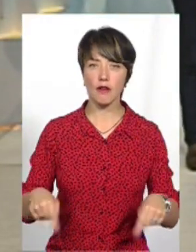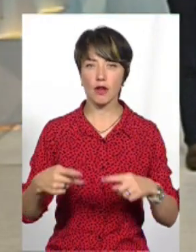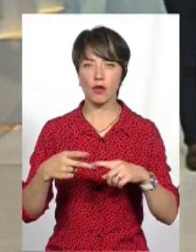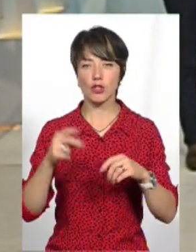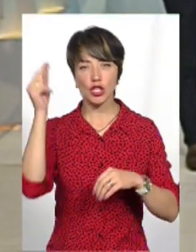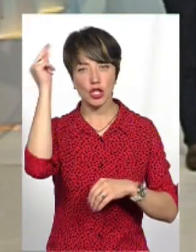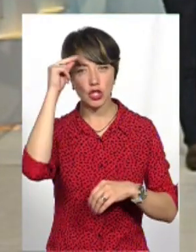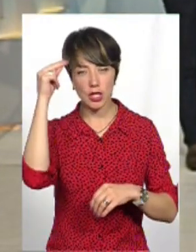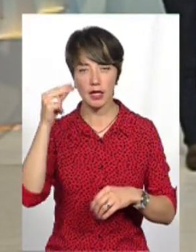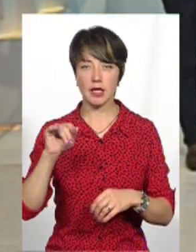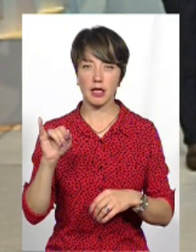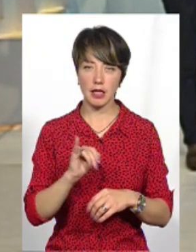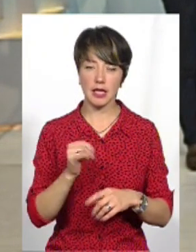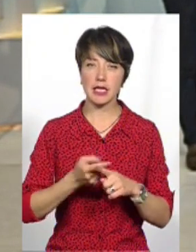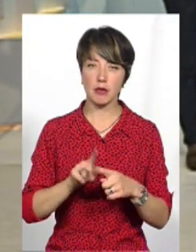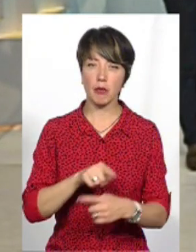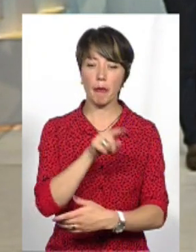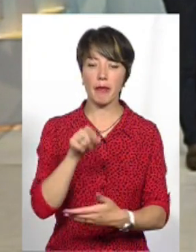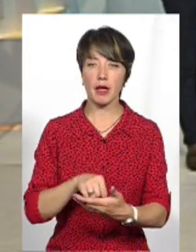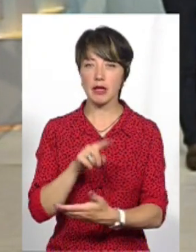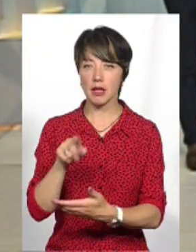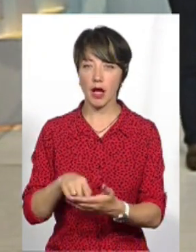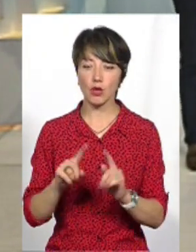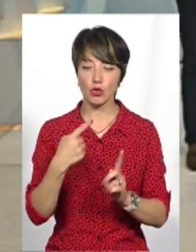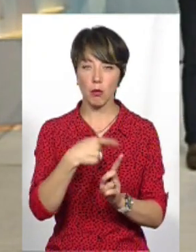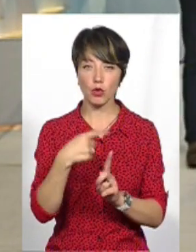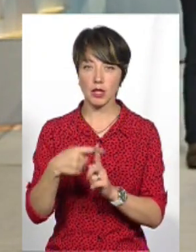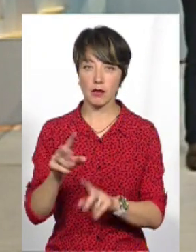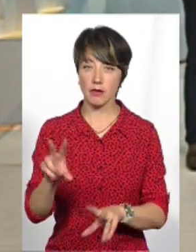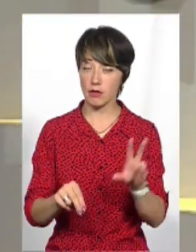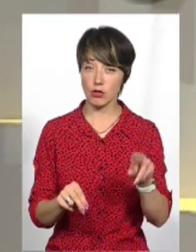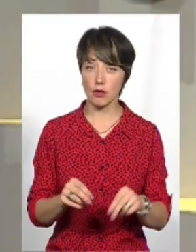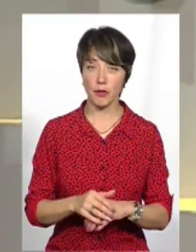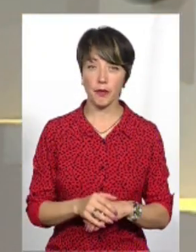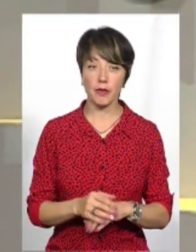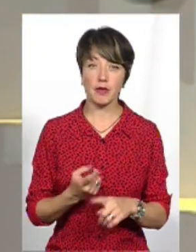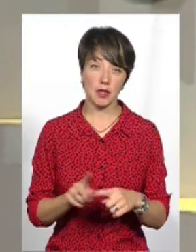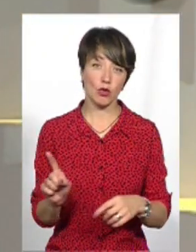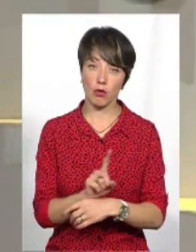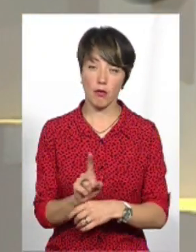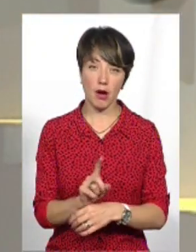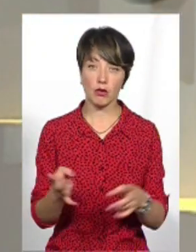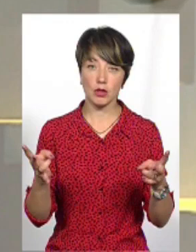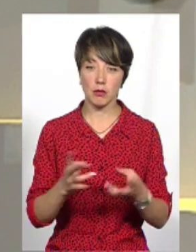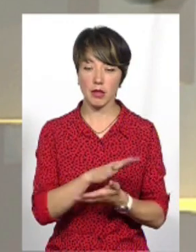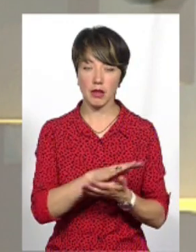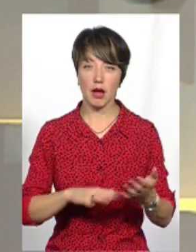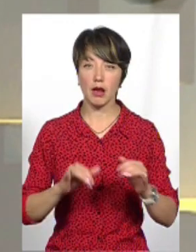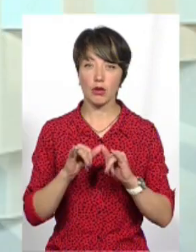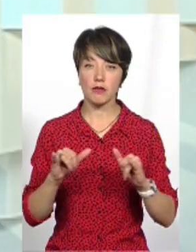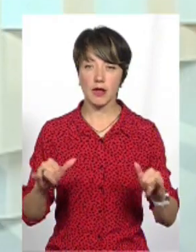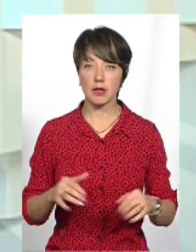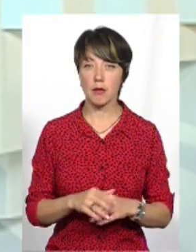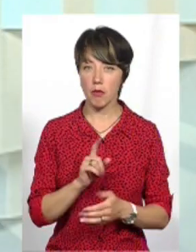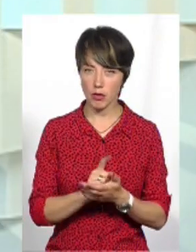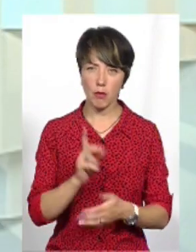відновлення шкіл. Ну, однозначно, ці питання дуже позитивні. Я рахую, що це нормально, що це треба далі розвивати. Ну,